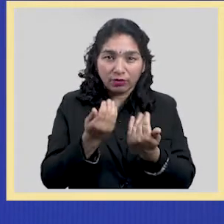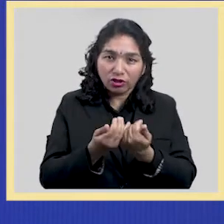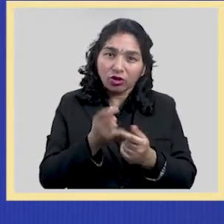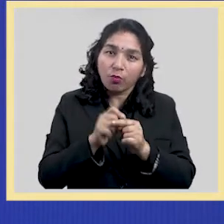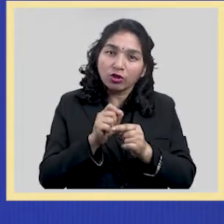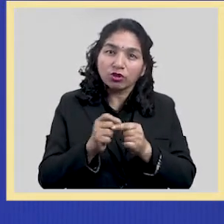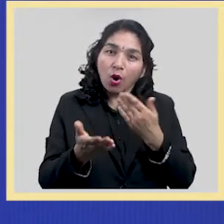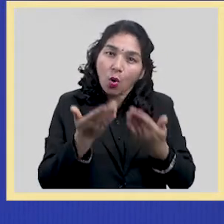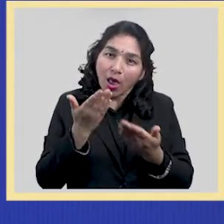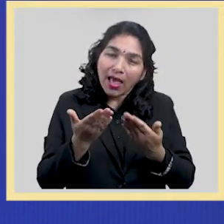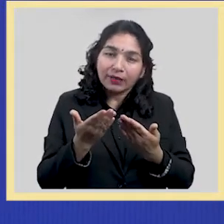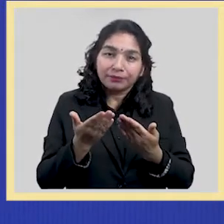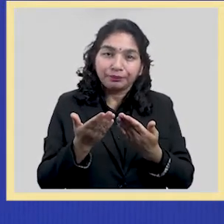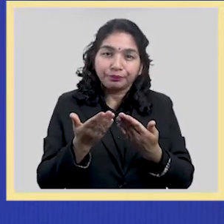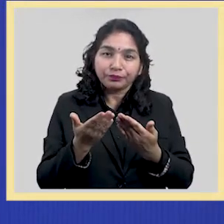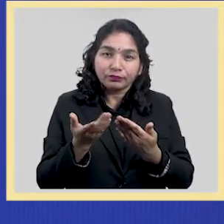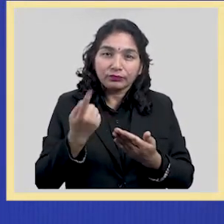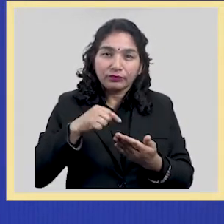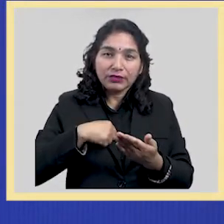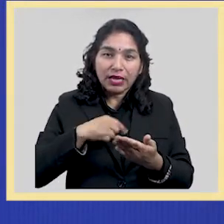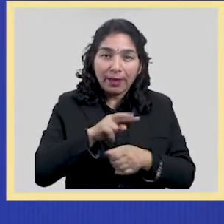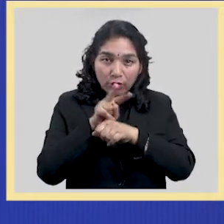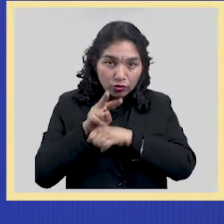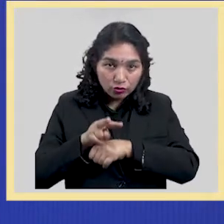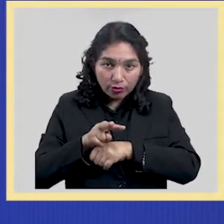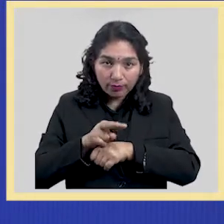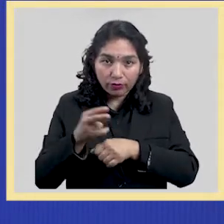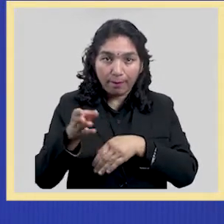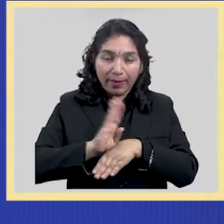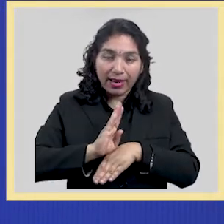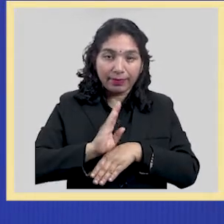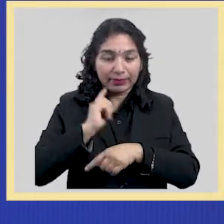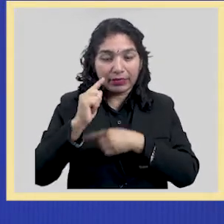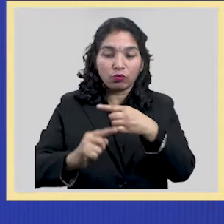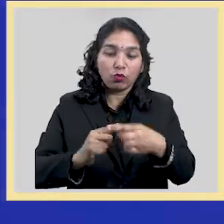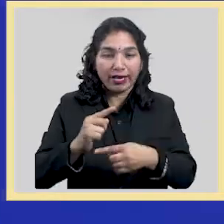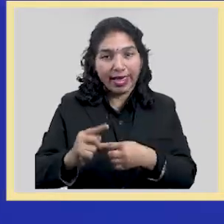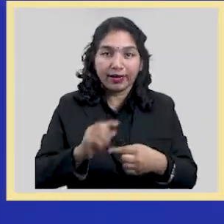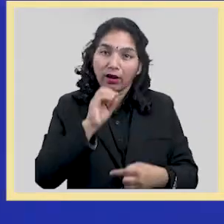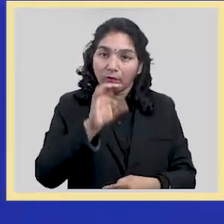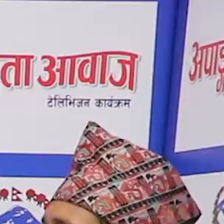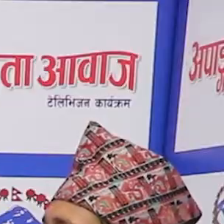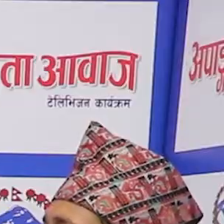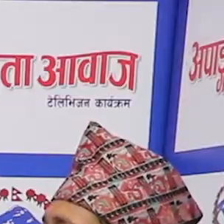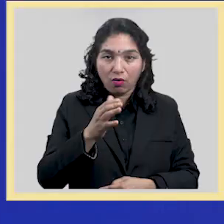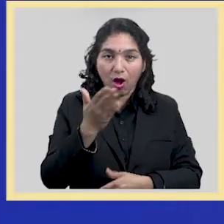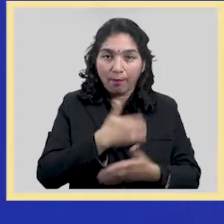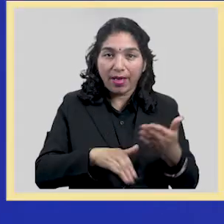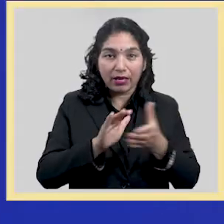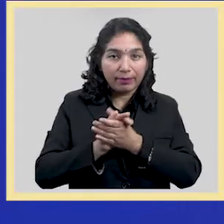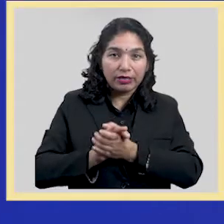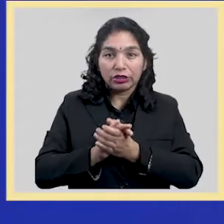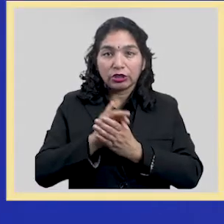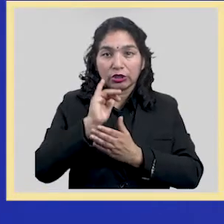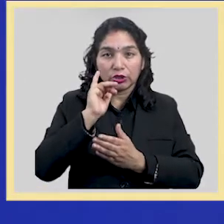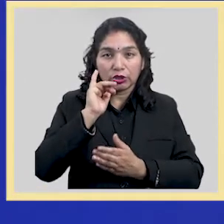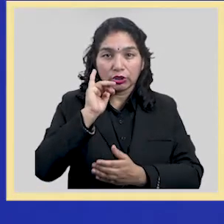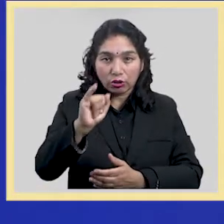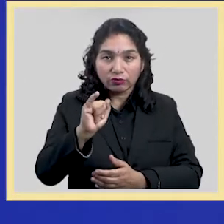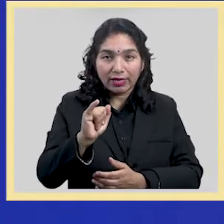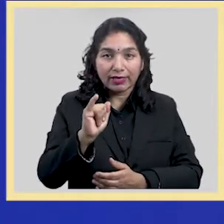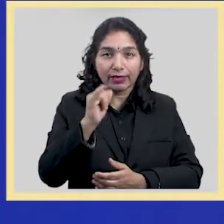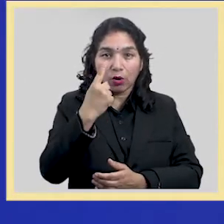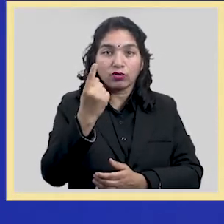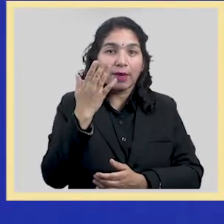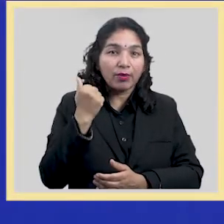कुरा उठाइरहेका छौँ, त्यो बन्छ होला भन्ने लाग्छ र भोलि हामी अनुगमन क्रममा त्यो कुरालाई दोहोऱ्याएर जोड दिएर भन्छौँ। र अपाङ्ग मैत्री शौचालय एउटा महिला